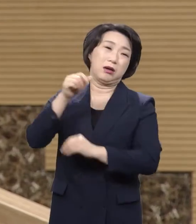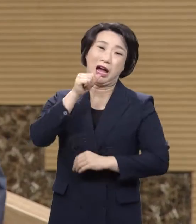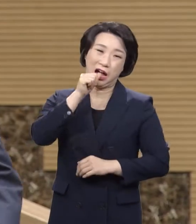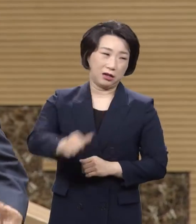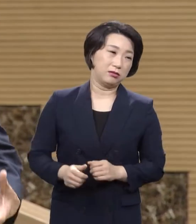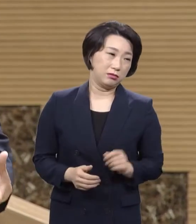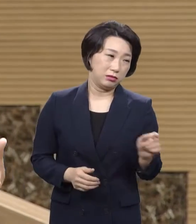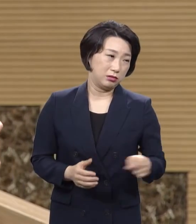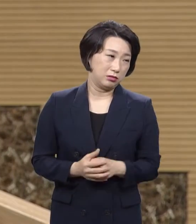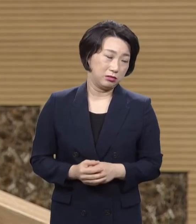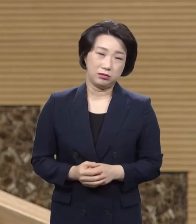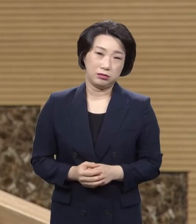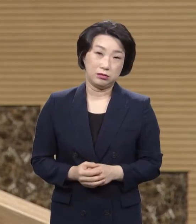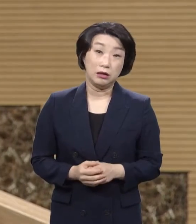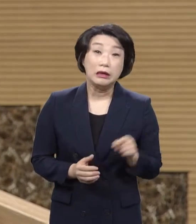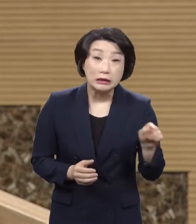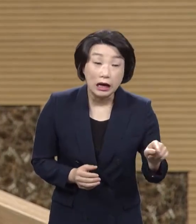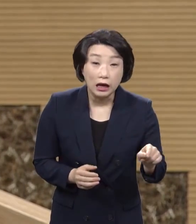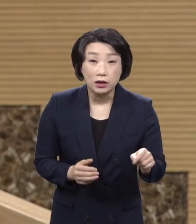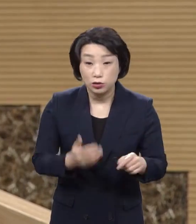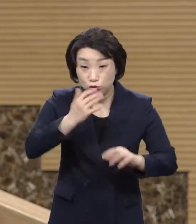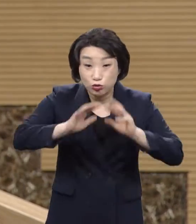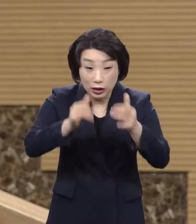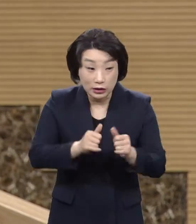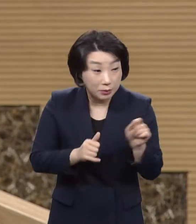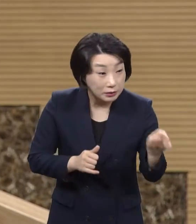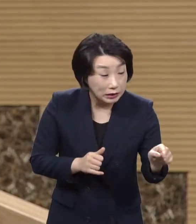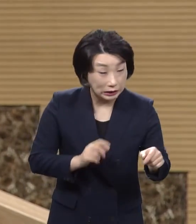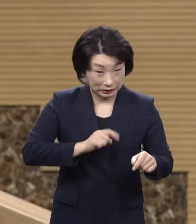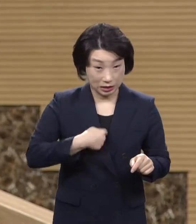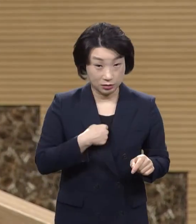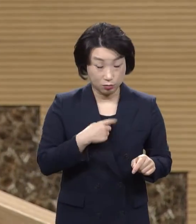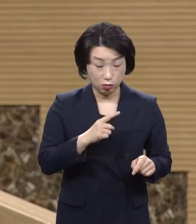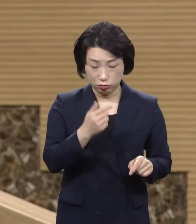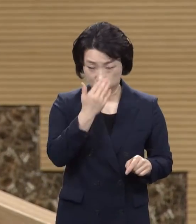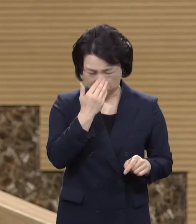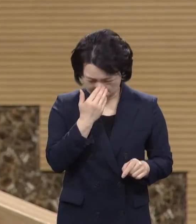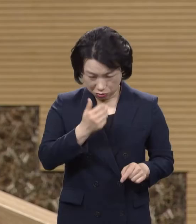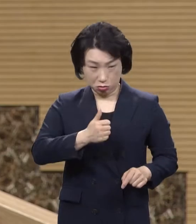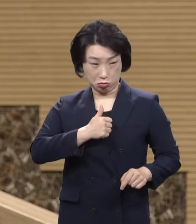간다. 네가 유대인으로서 네 자신이